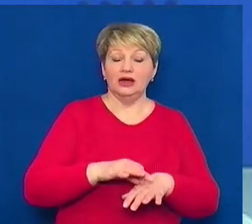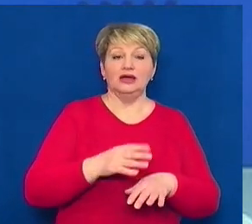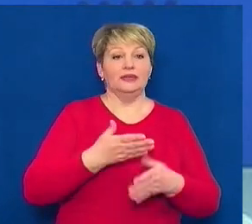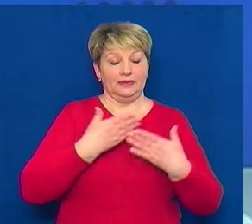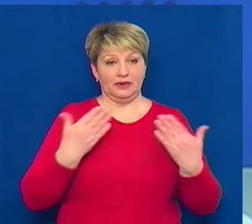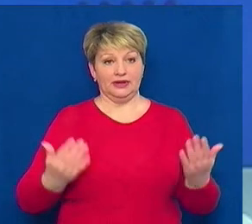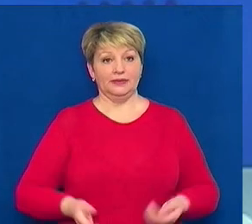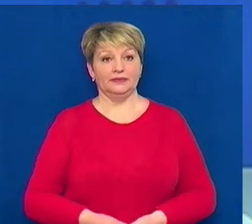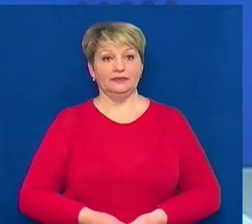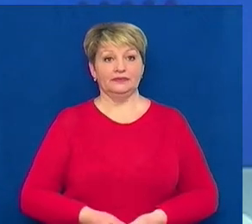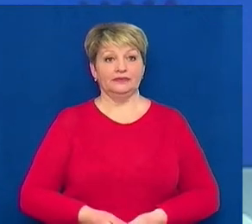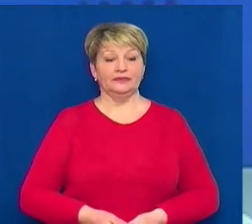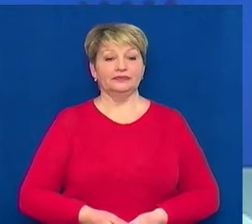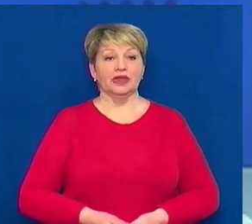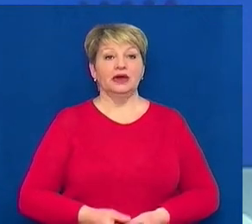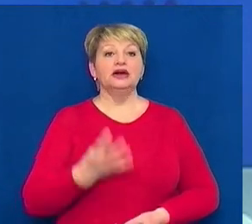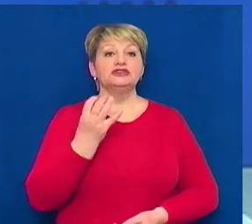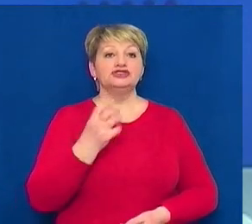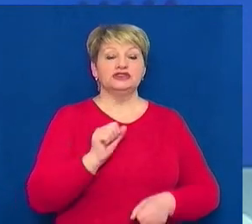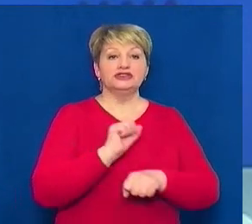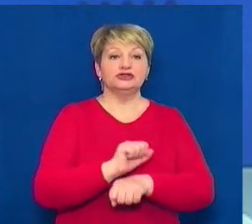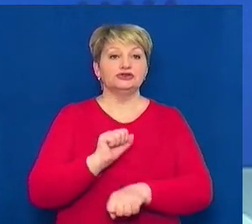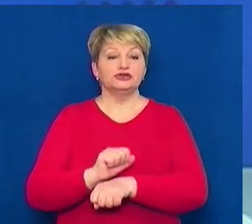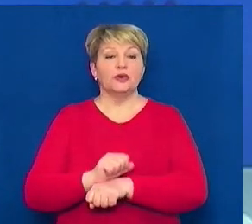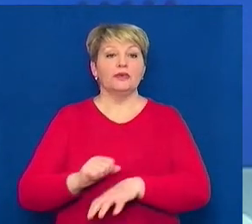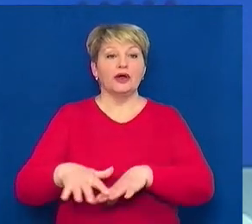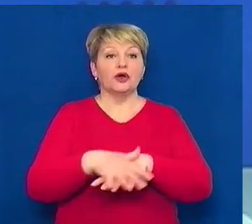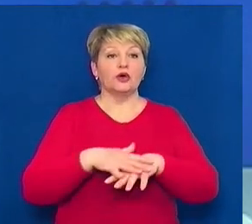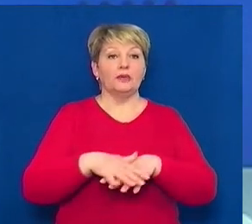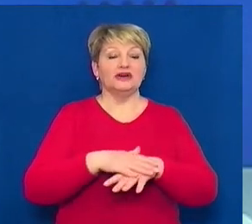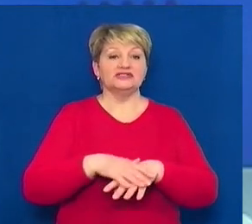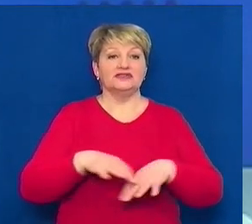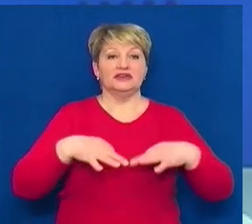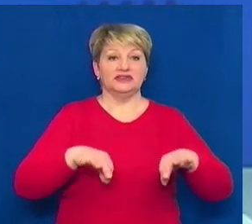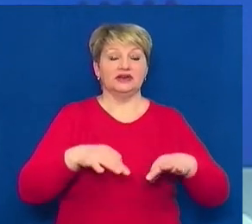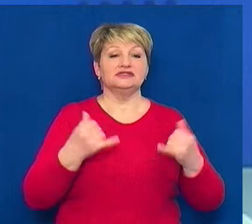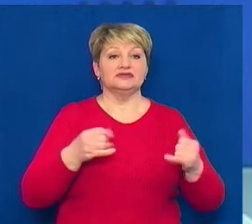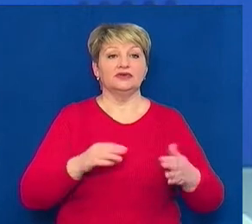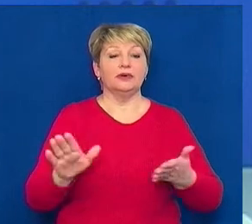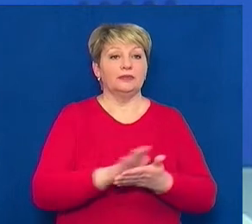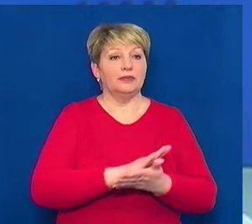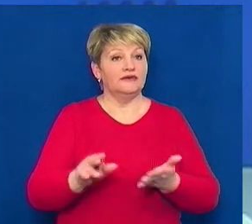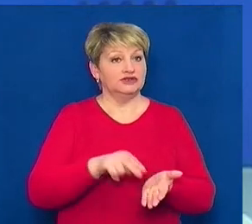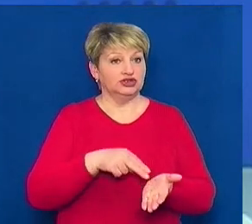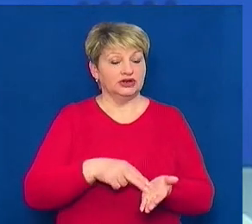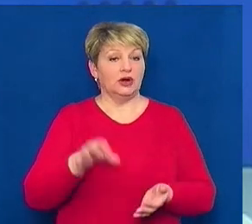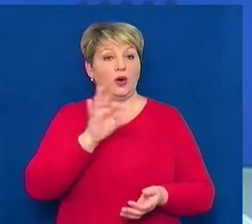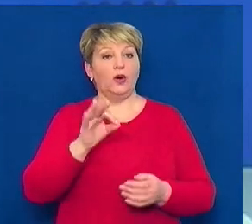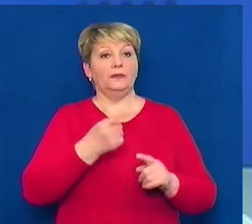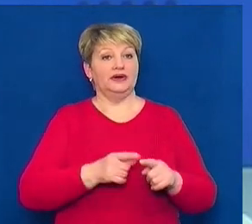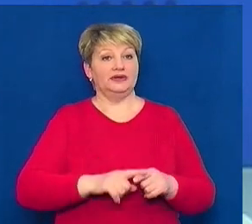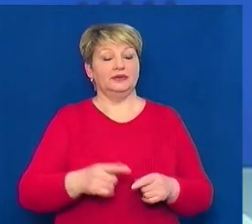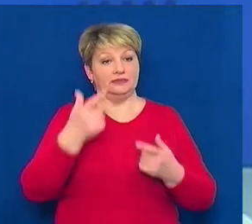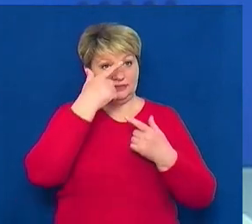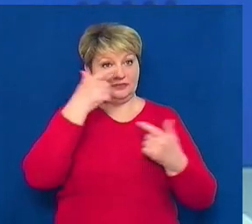немає. 400 зупинок громадського транспорту сьогодні дезінфікували у Черкасах. Про це Суспільному розповів